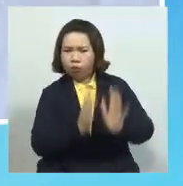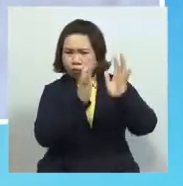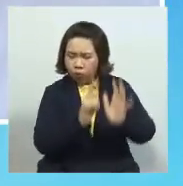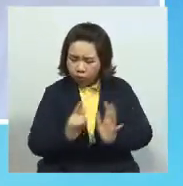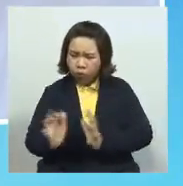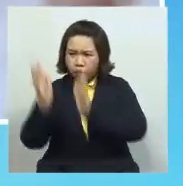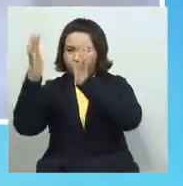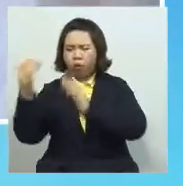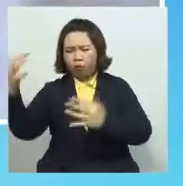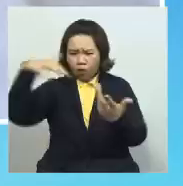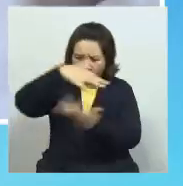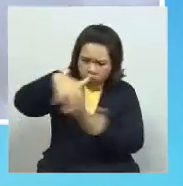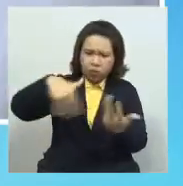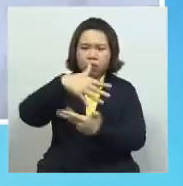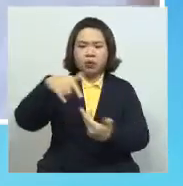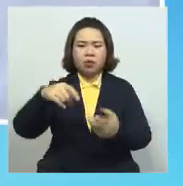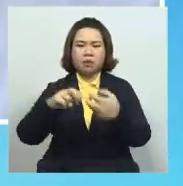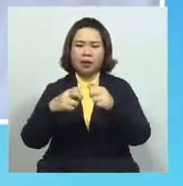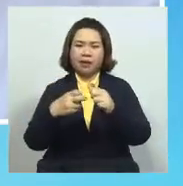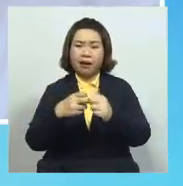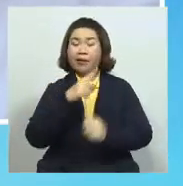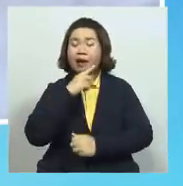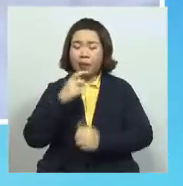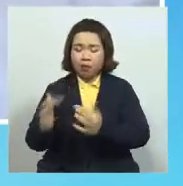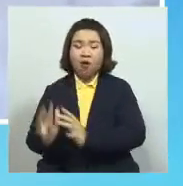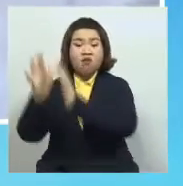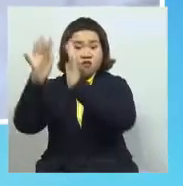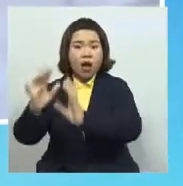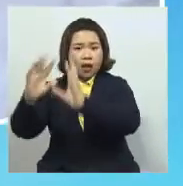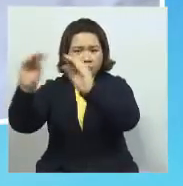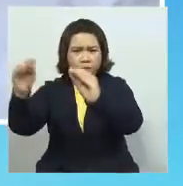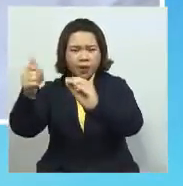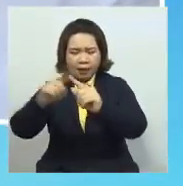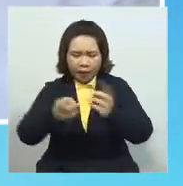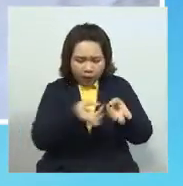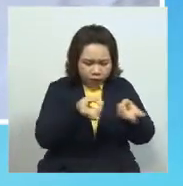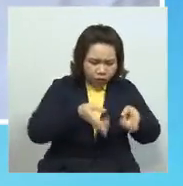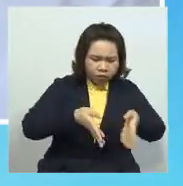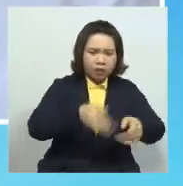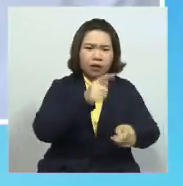งข้างล่างมันก็ไม่จบจากข้างบนมาอย่างเดียวมันก็ยังลอยออกไปได้บ้างความคิดของพี่นะคะ